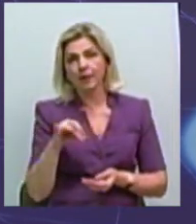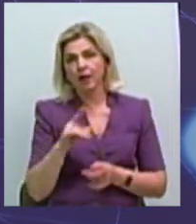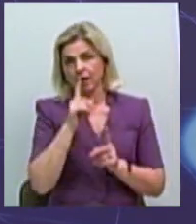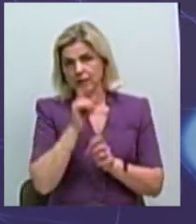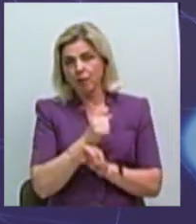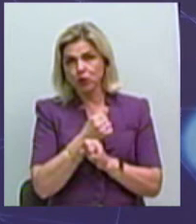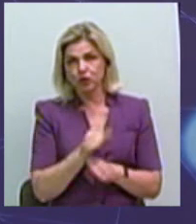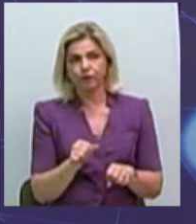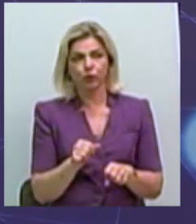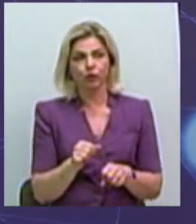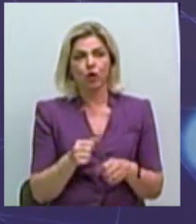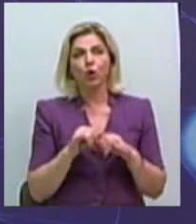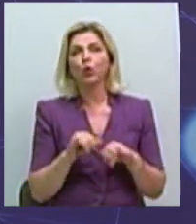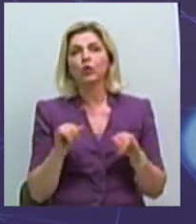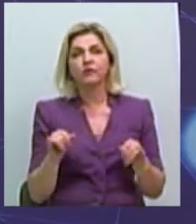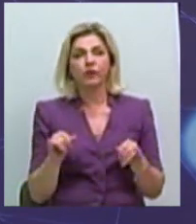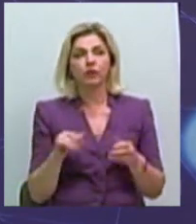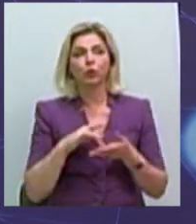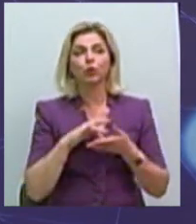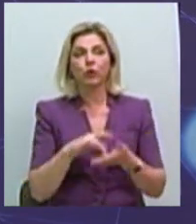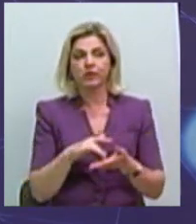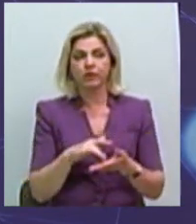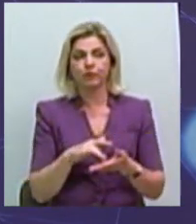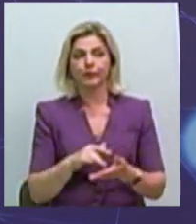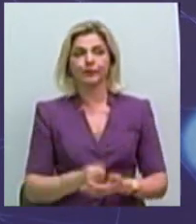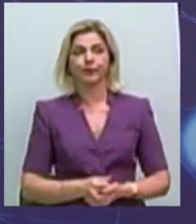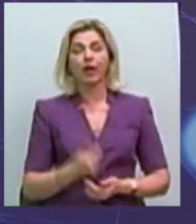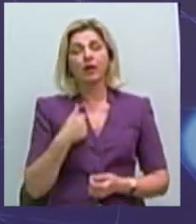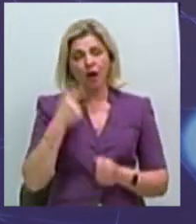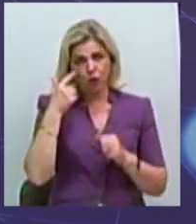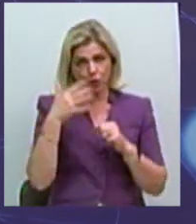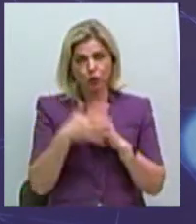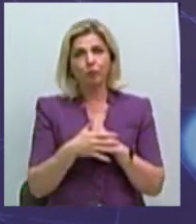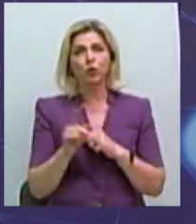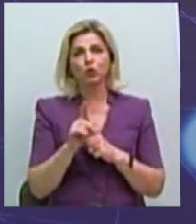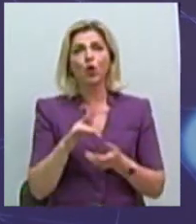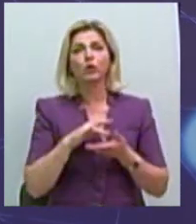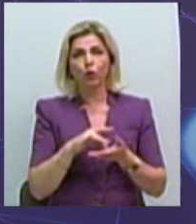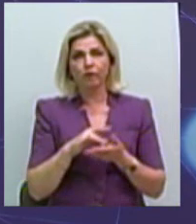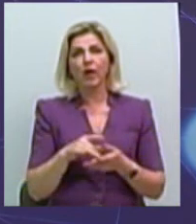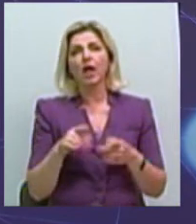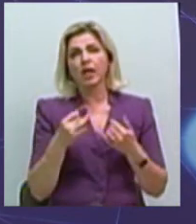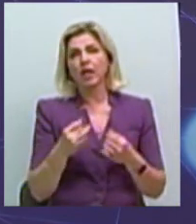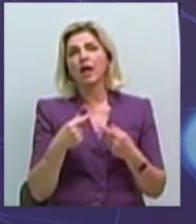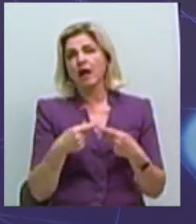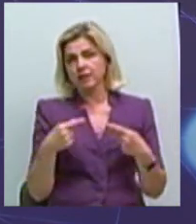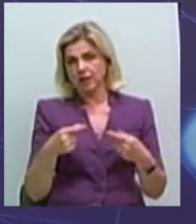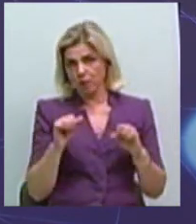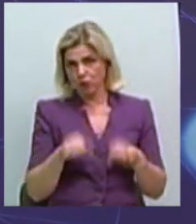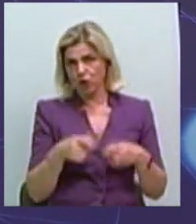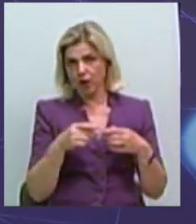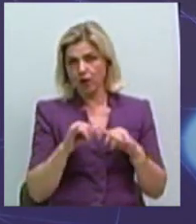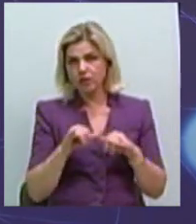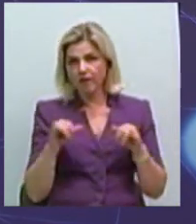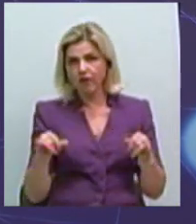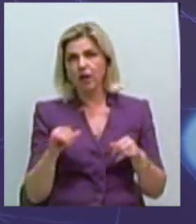унеможливлює розвитку туристичний туризм можна. Ну, я розумію, що пішохідний туризм теж можна розвивати, ну, в будь-якому випадку,